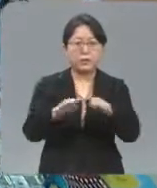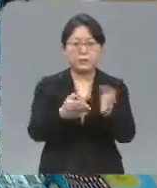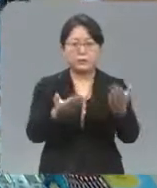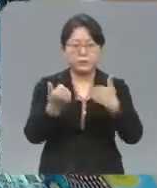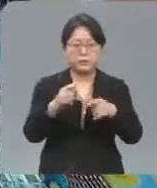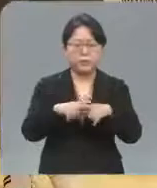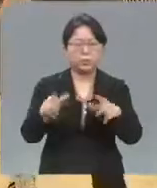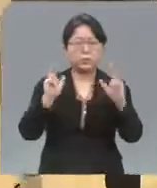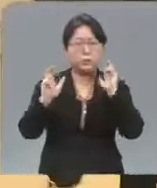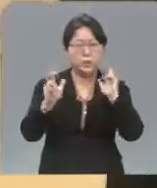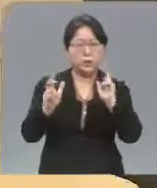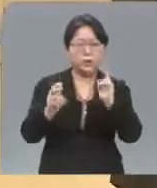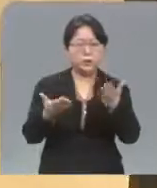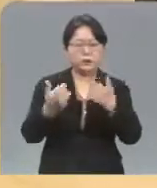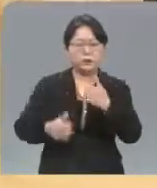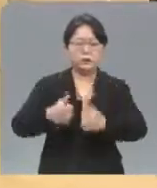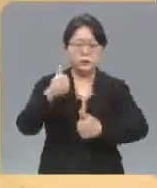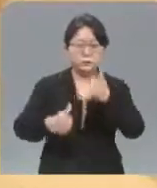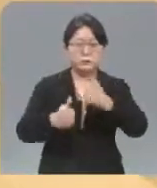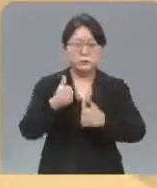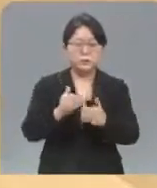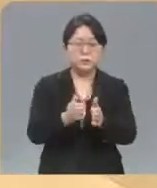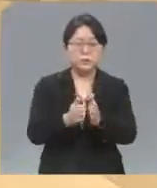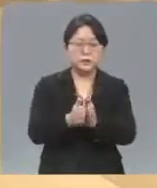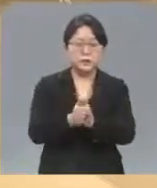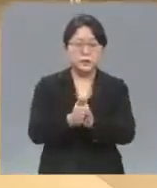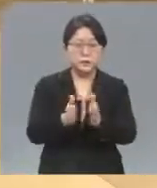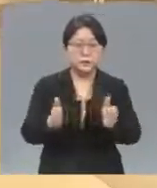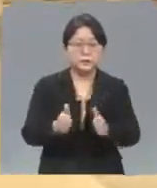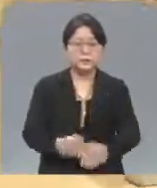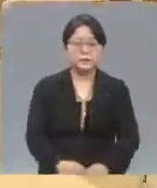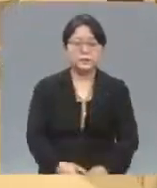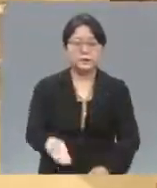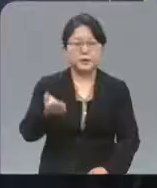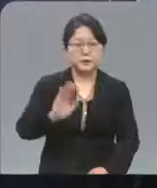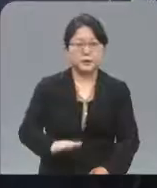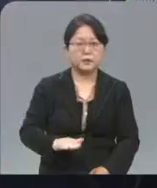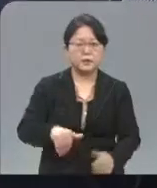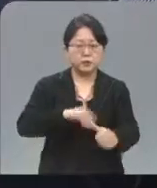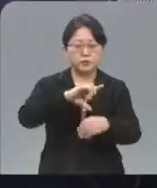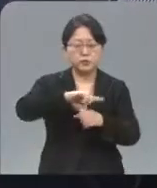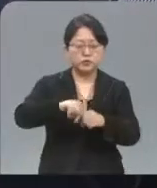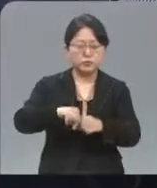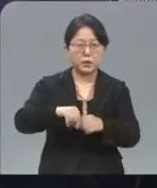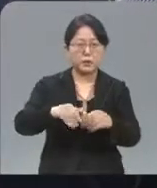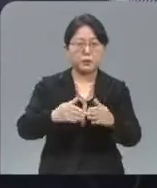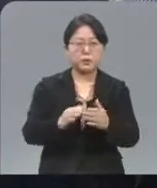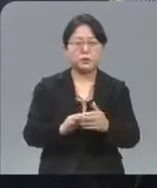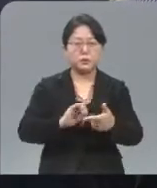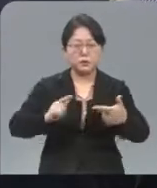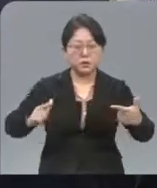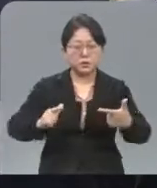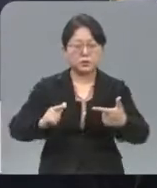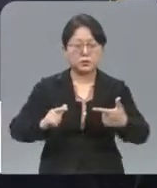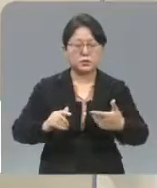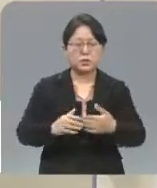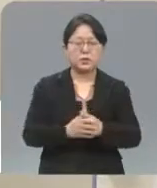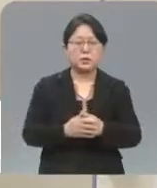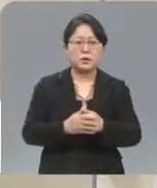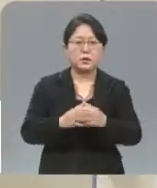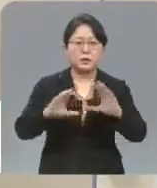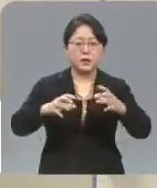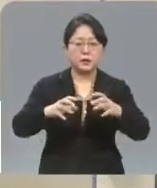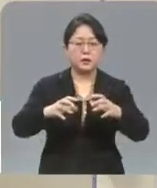민간 업체들의 유치 경쟁을 유발하는 데는 한몫을 했습니다. 하지만 주변 기반시설이나 상생기관 건립 등